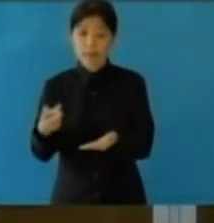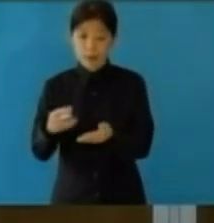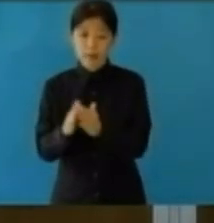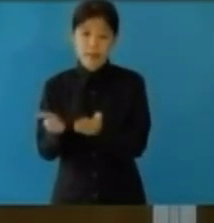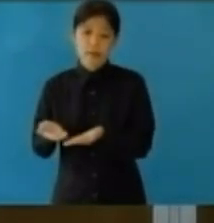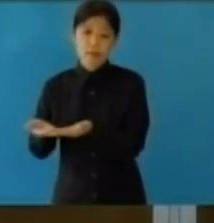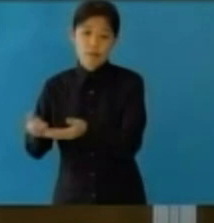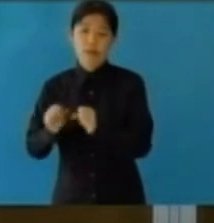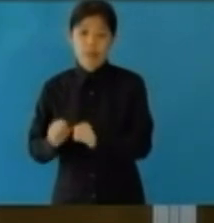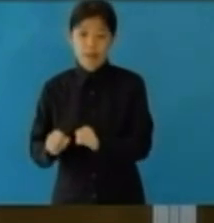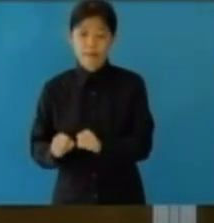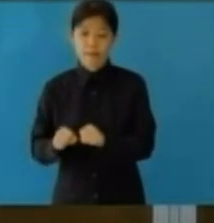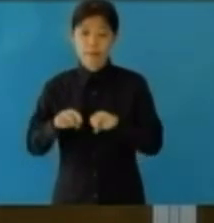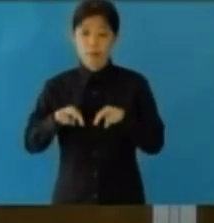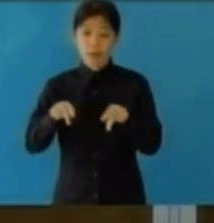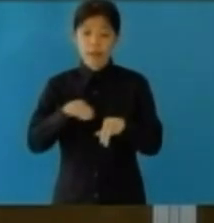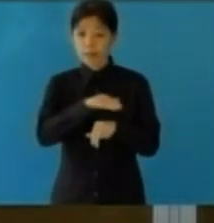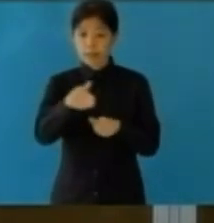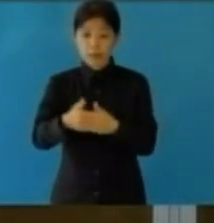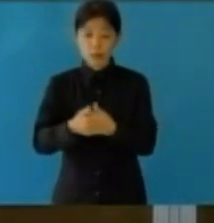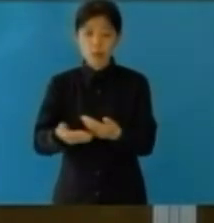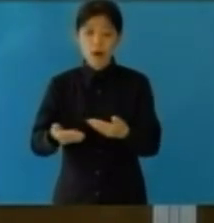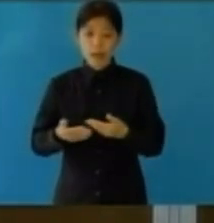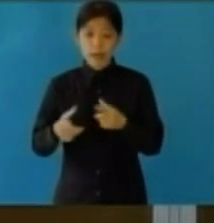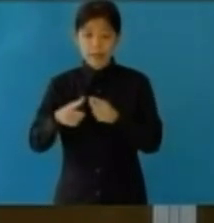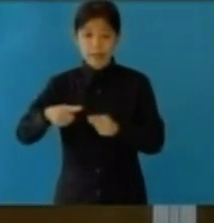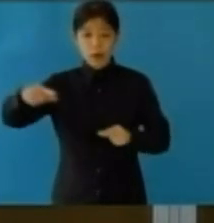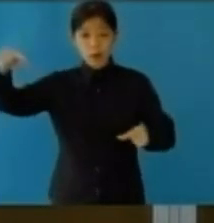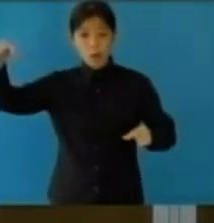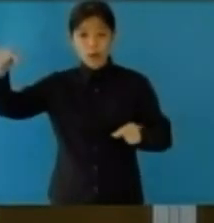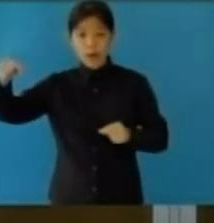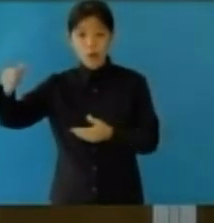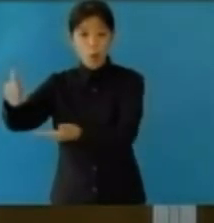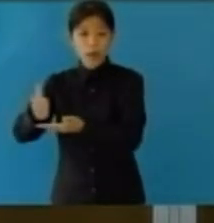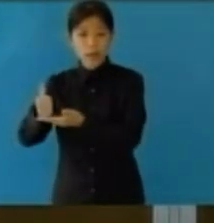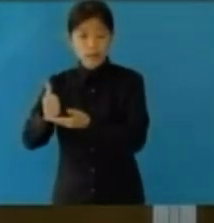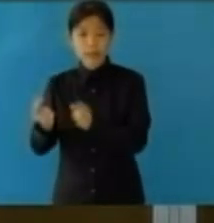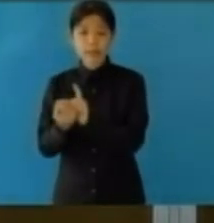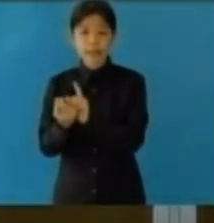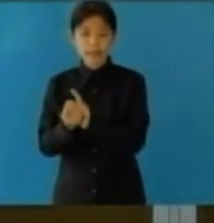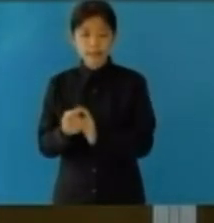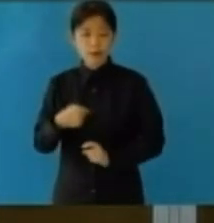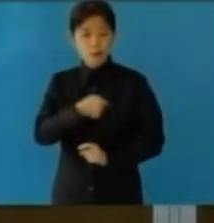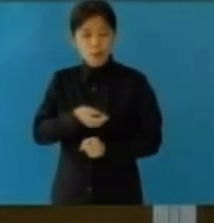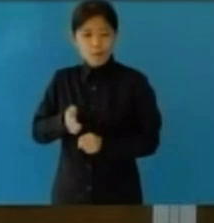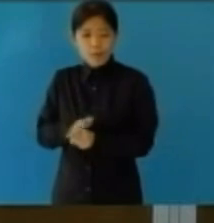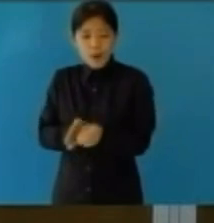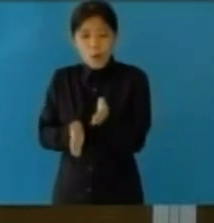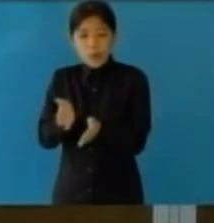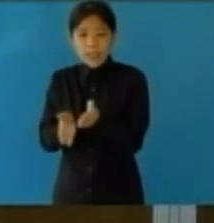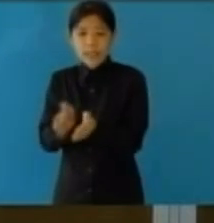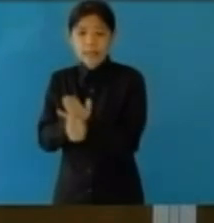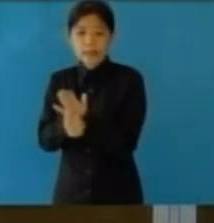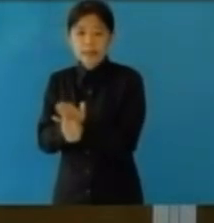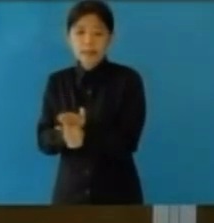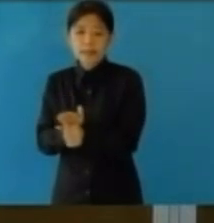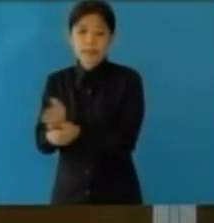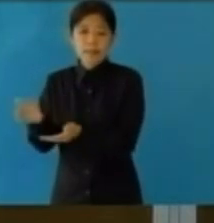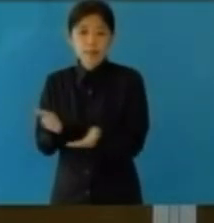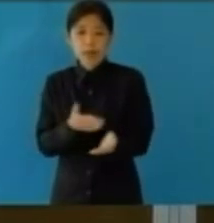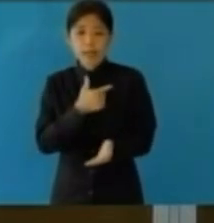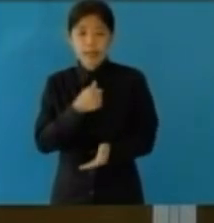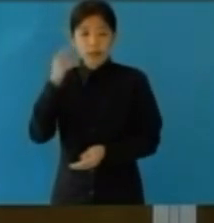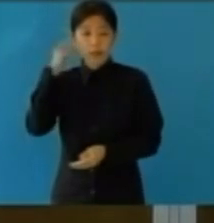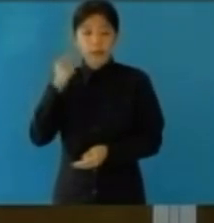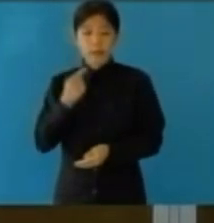の皆様のご協力をいただきながら、全国から訪れる方々を、真心のこもったおもてなしでお迎えしたいと考え